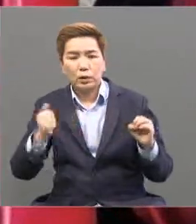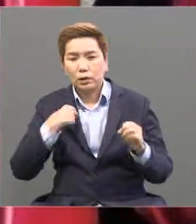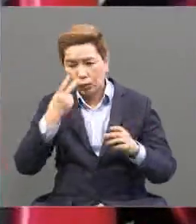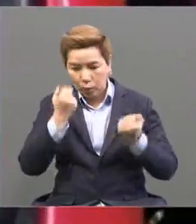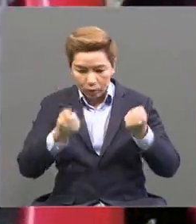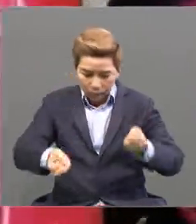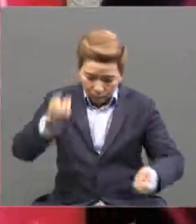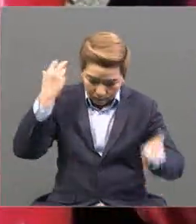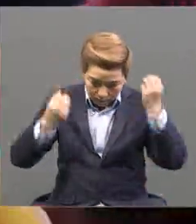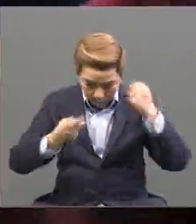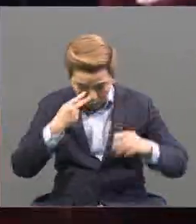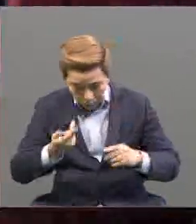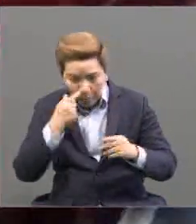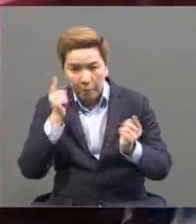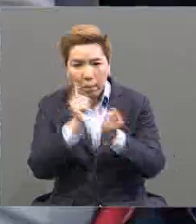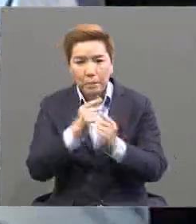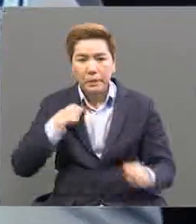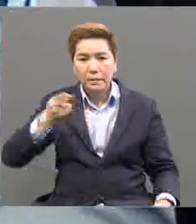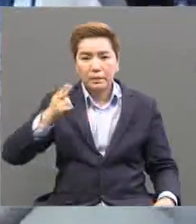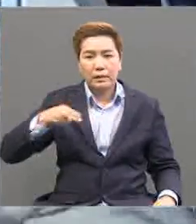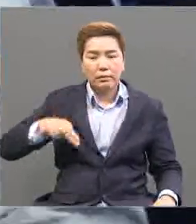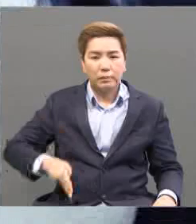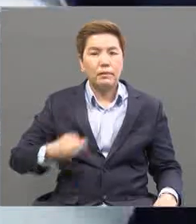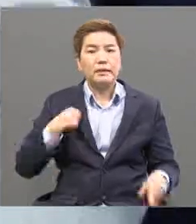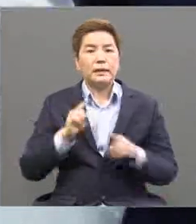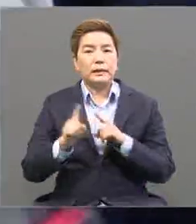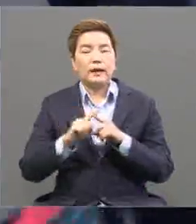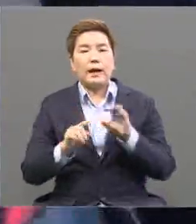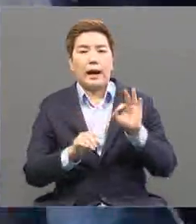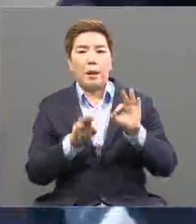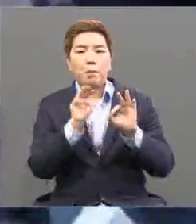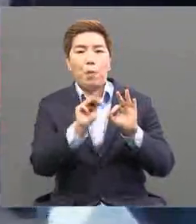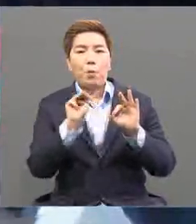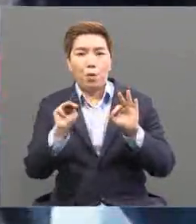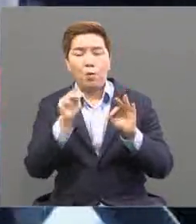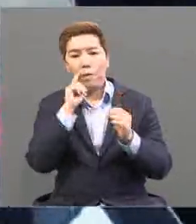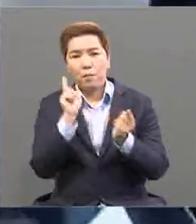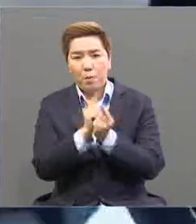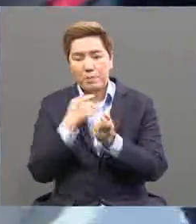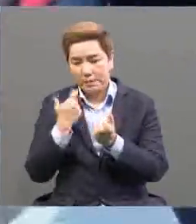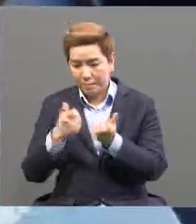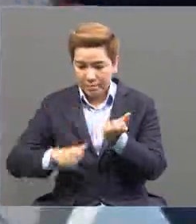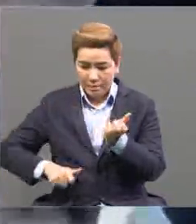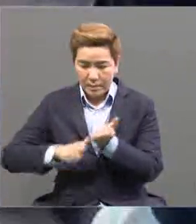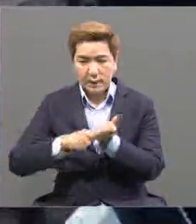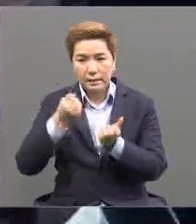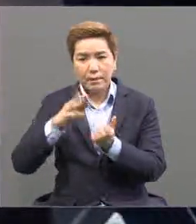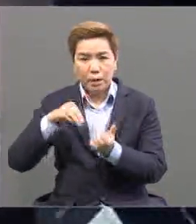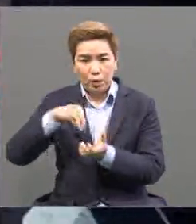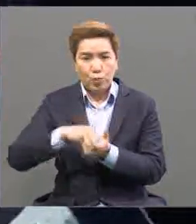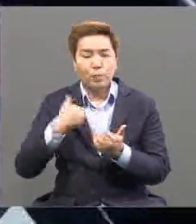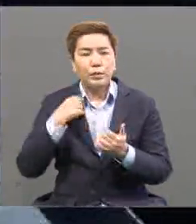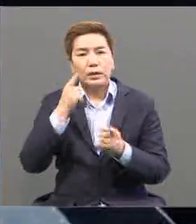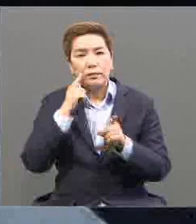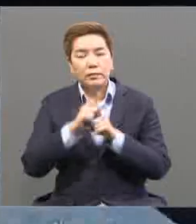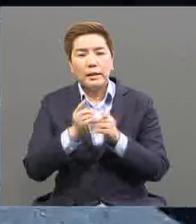ภายในรถคันนี้นะคะก็ยังไปพบอาวุธปืนสั้นปืนพกสั้นนะคะขนาด9มิลลิเมตรพร้อมกระสุนปืนจำนวน15นัดซุกซ่อนอยู่ด้วย